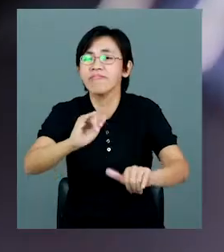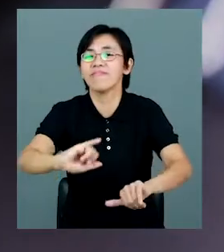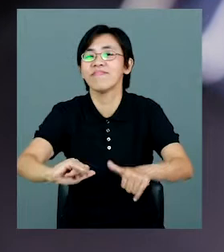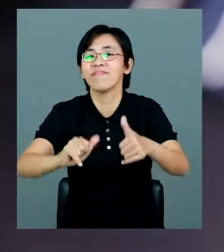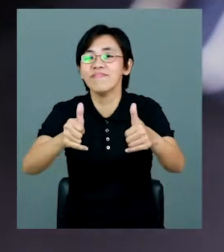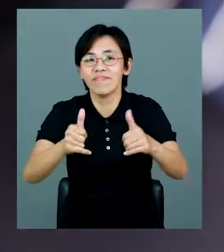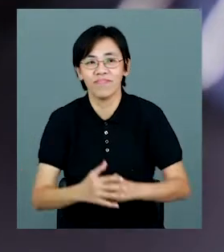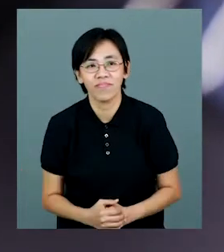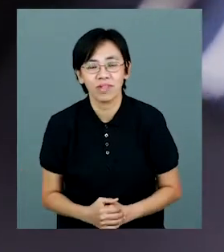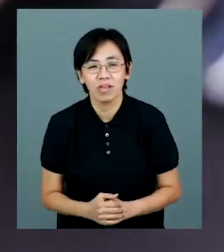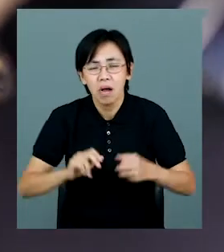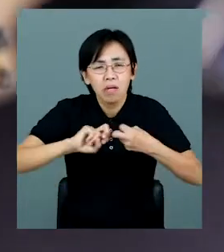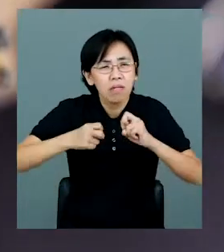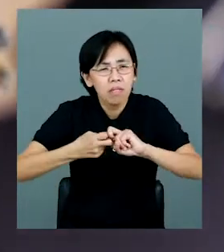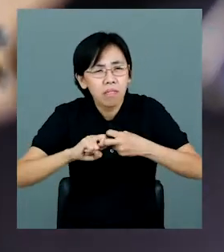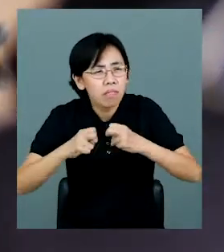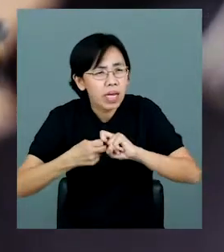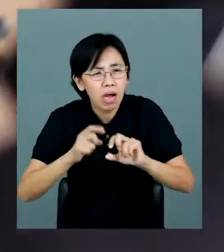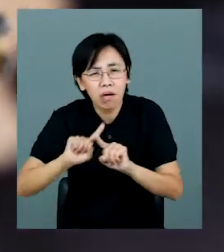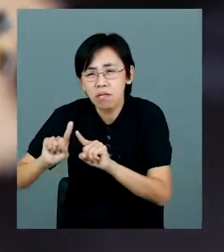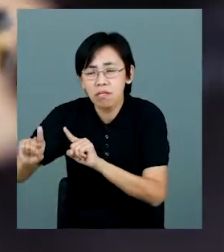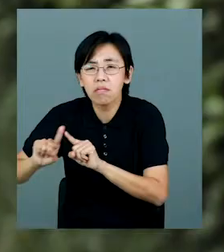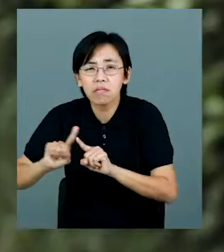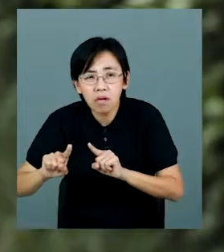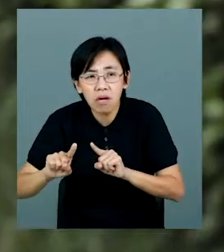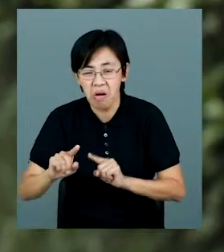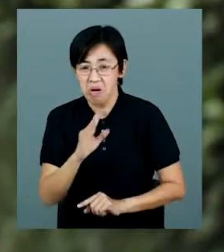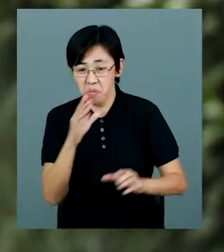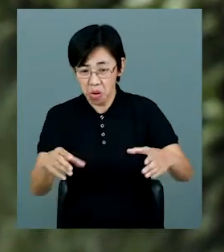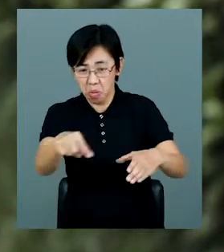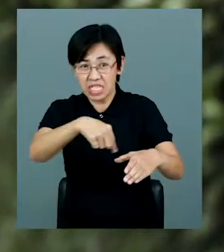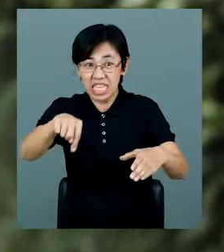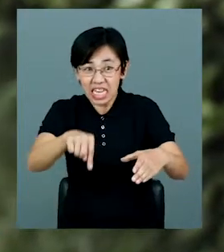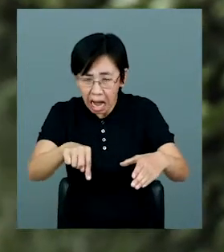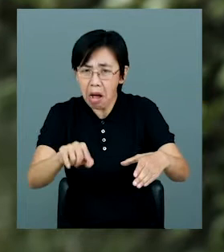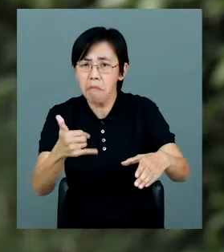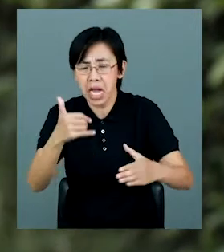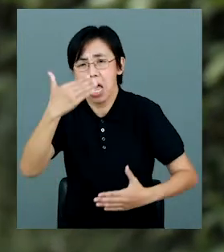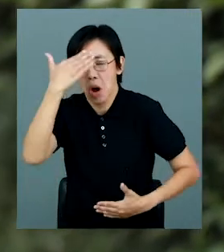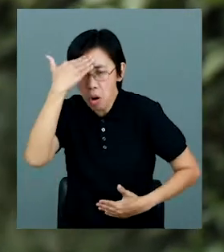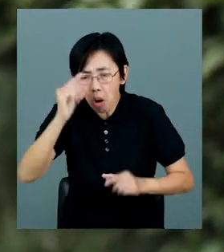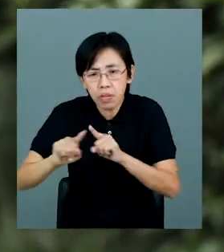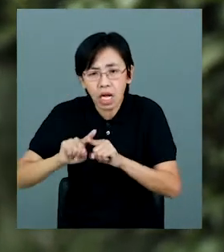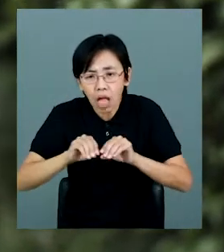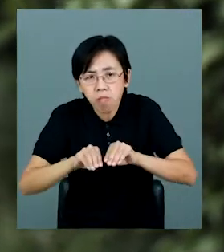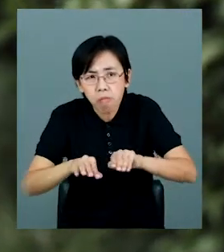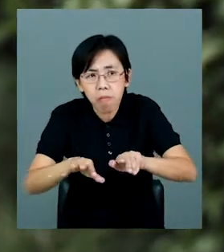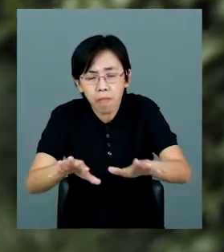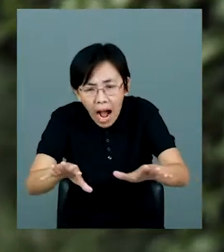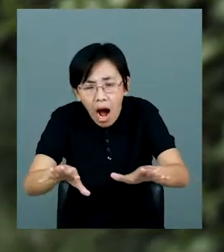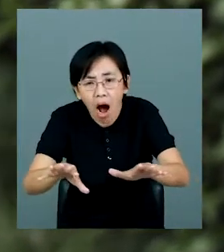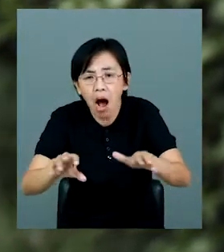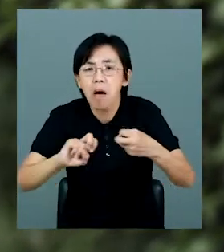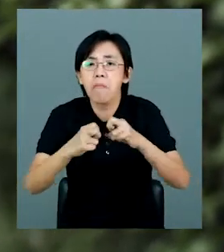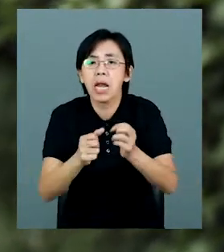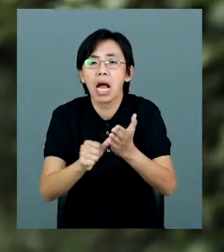ขาดีขึ้นค่ะแล้วก็จะทำให้ปัญหาที่จะมาจากคนกลุ่มเนี้ยในเรื่องของโรคและภัยสุขภาพต่